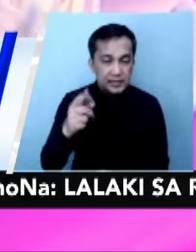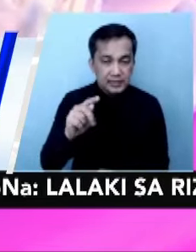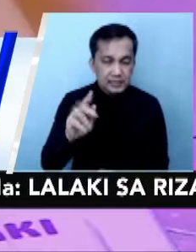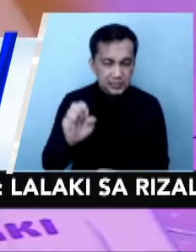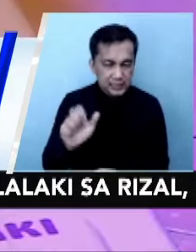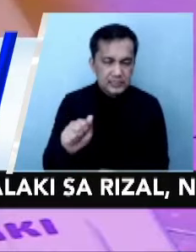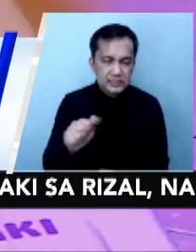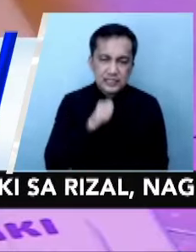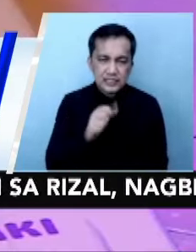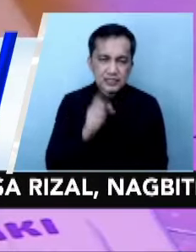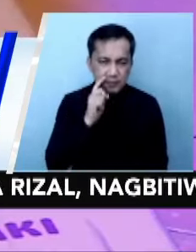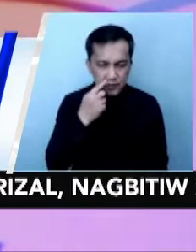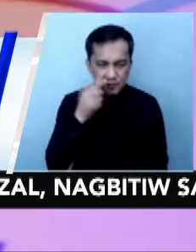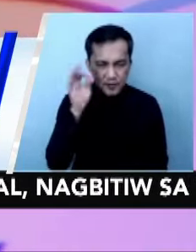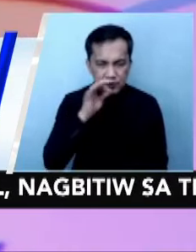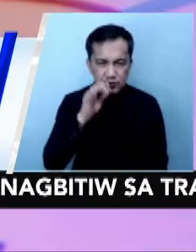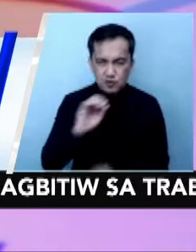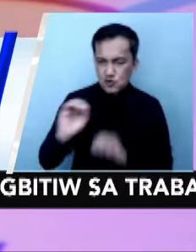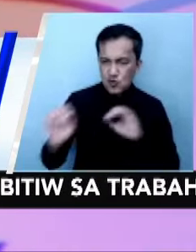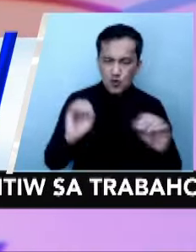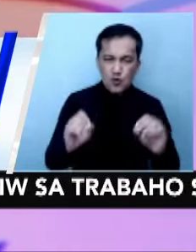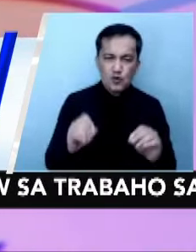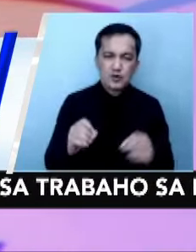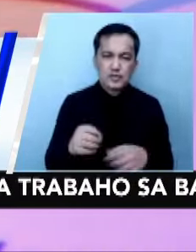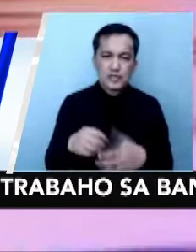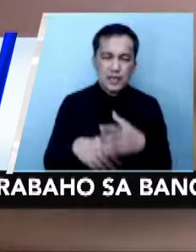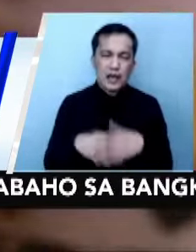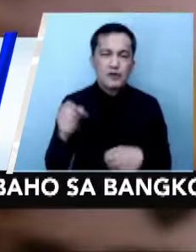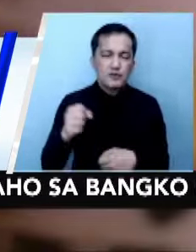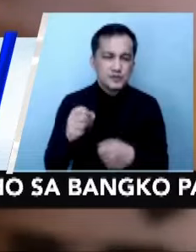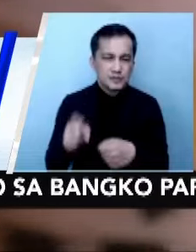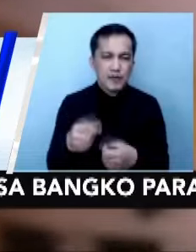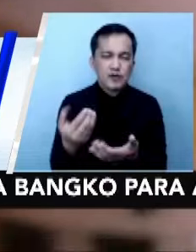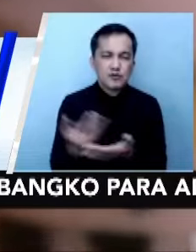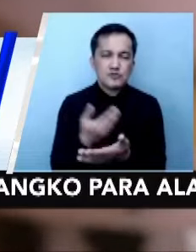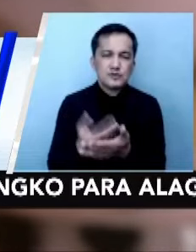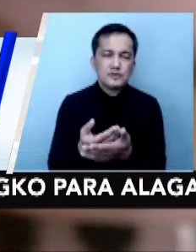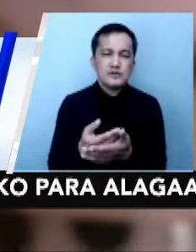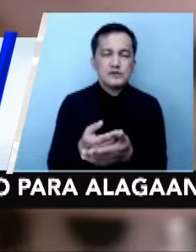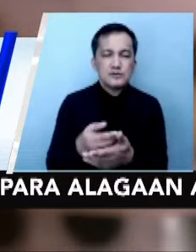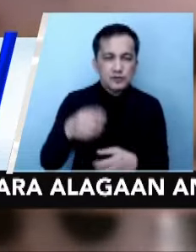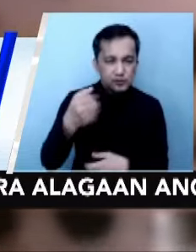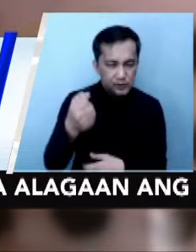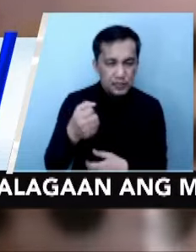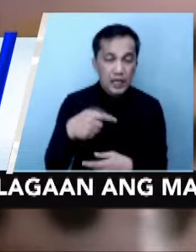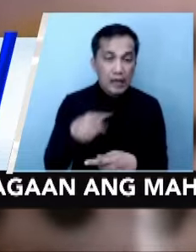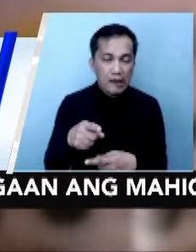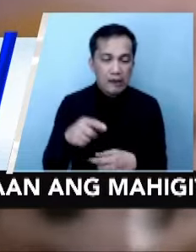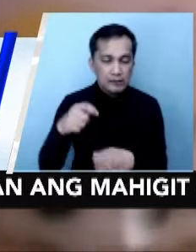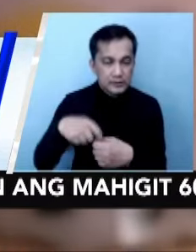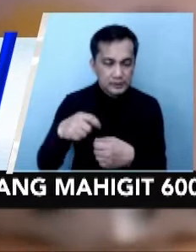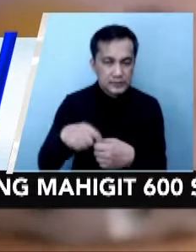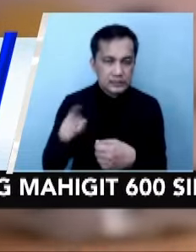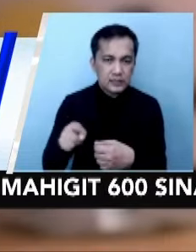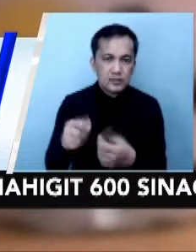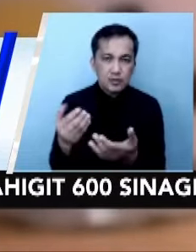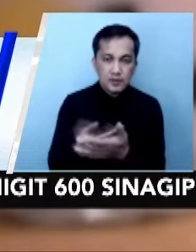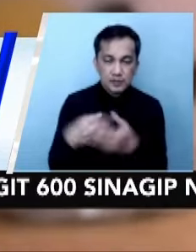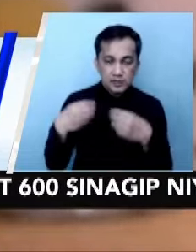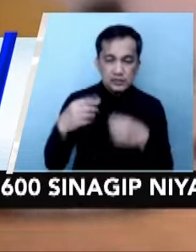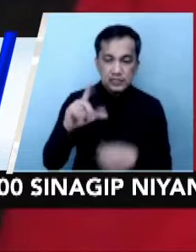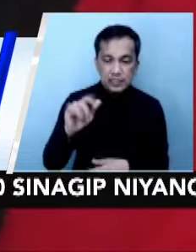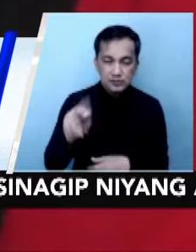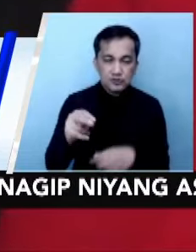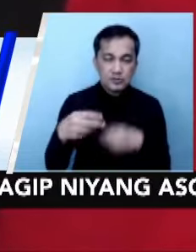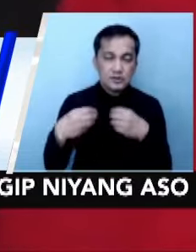ng labas ng bagong recipe ang mga milk tea shops. Ang milk tea shop na ito sa Lacson Tourism Strip sa Bacolod